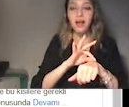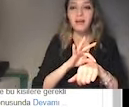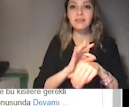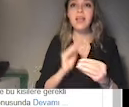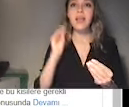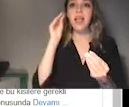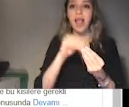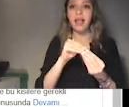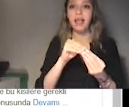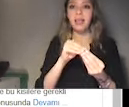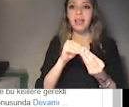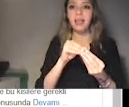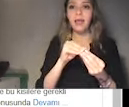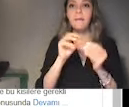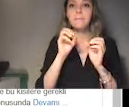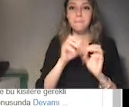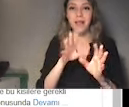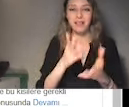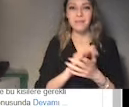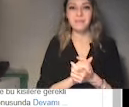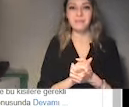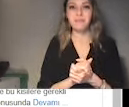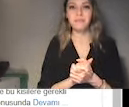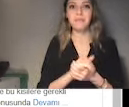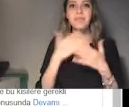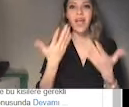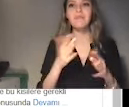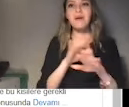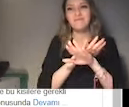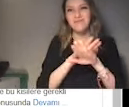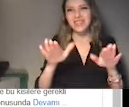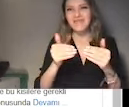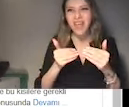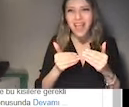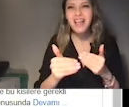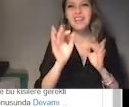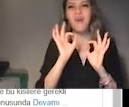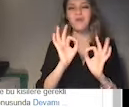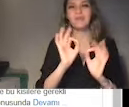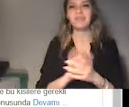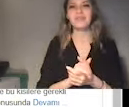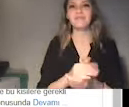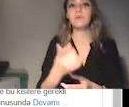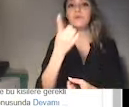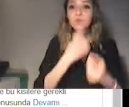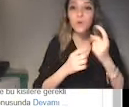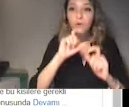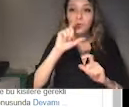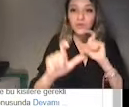bıraktık sana ama artık bitireceğiz yakında. yüzden de hem soru cevaba